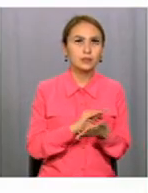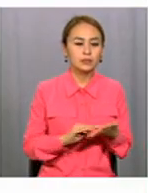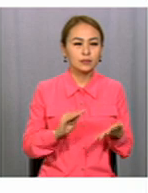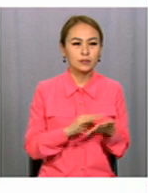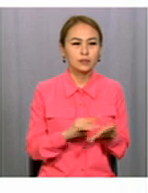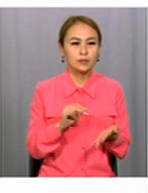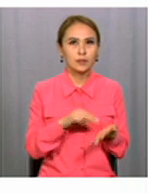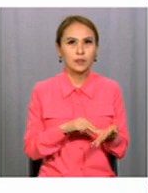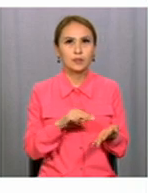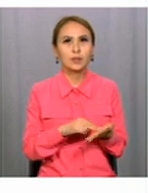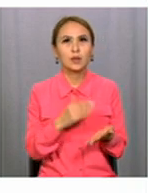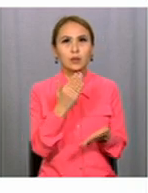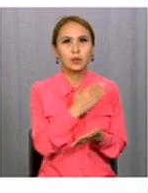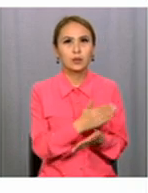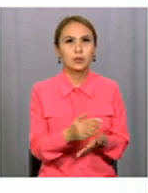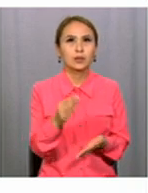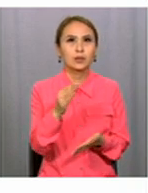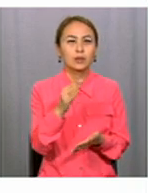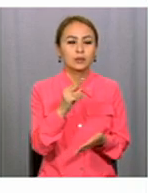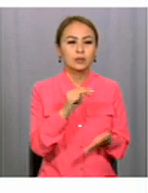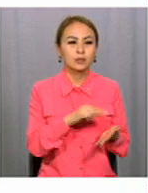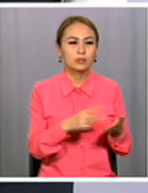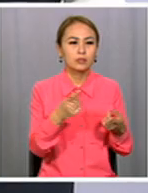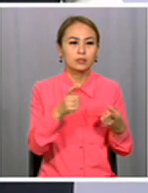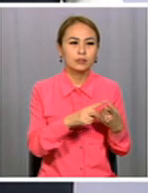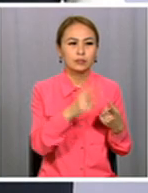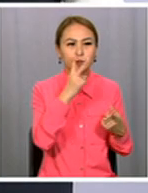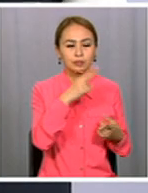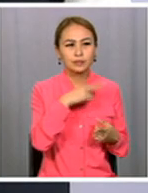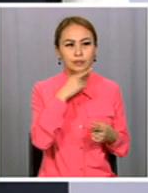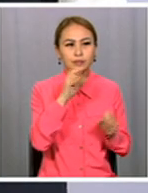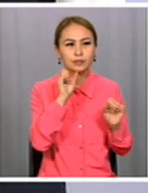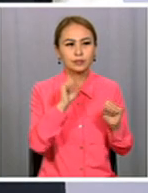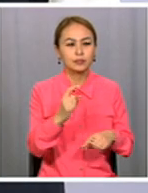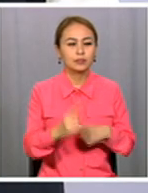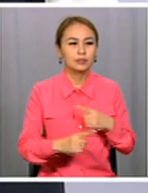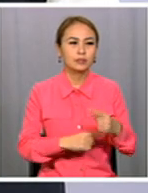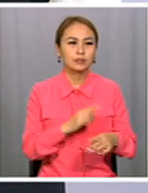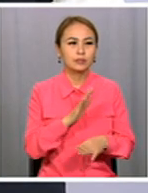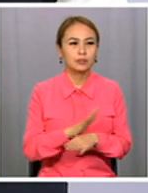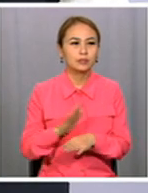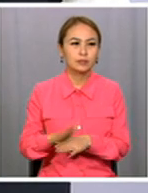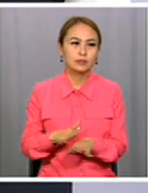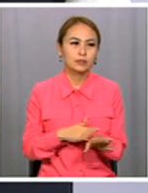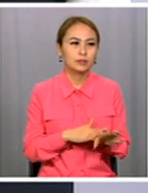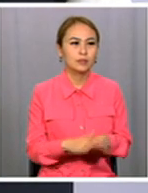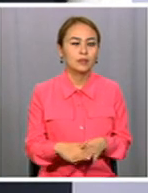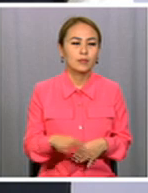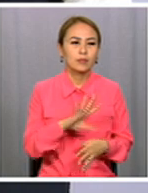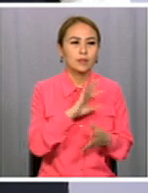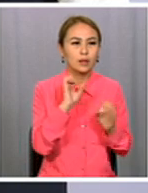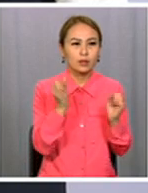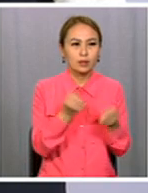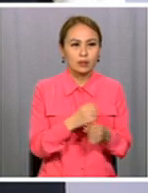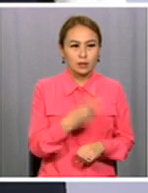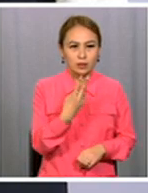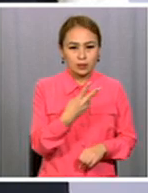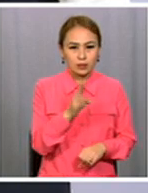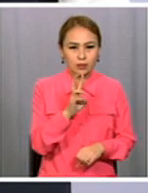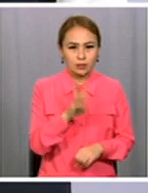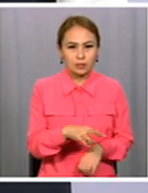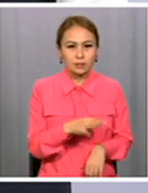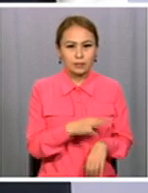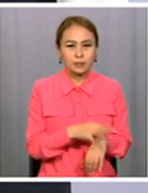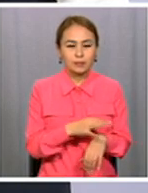бағасынан оның құнының тәуелділігін байқаймыз. Келесі тапсырманы орындайық. Меншікті жылдамдығы 20